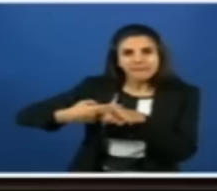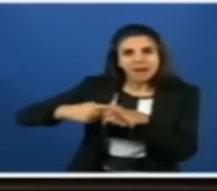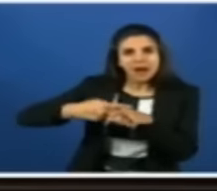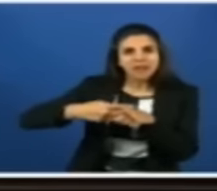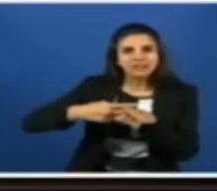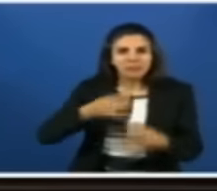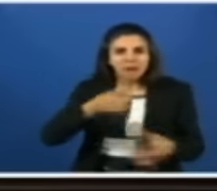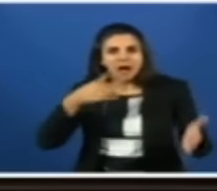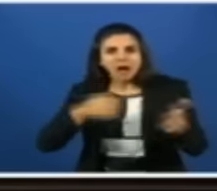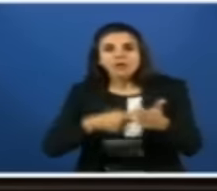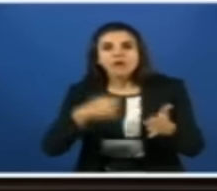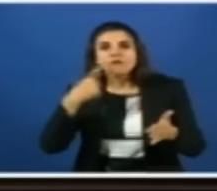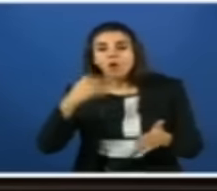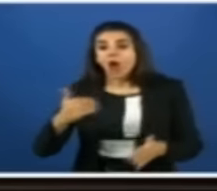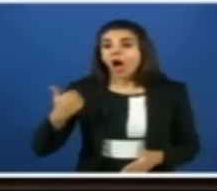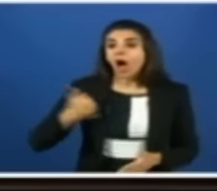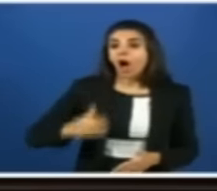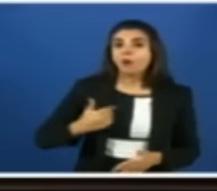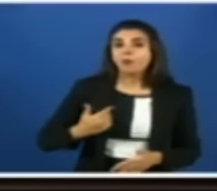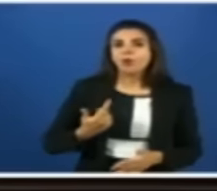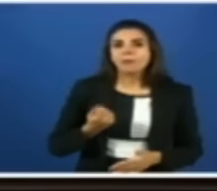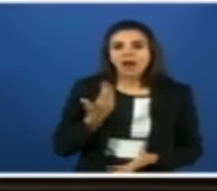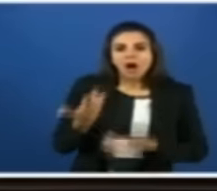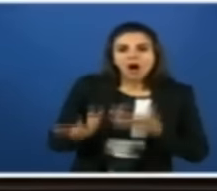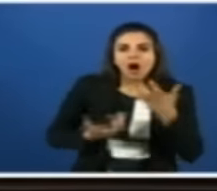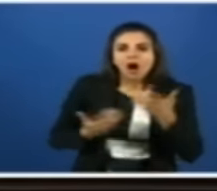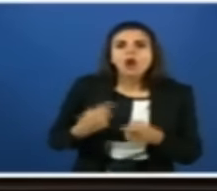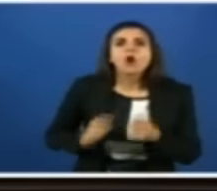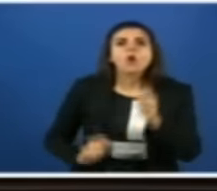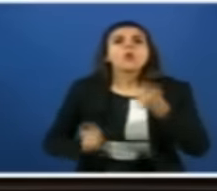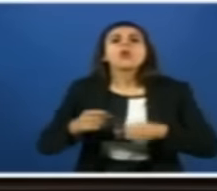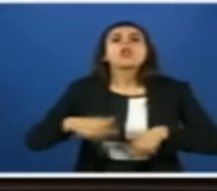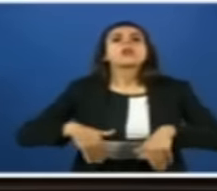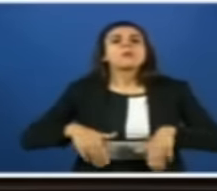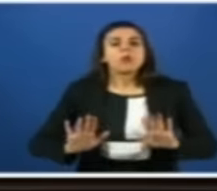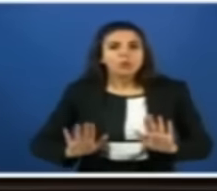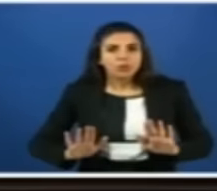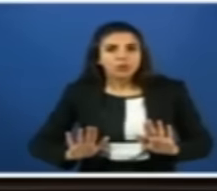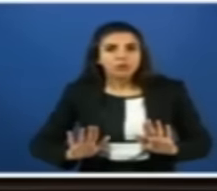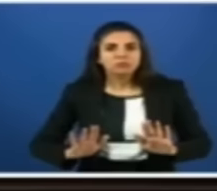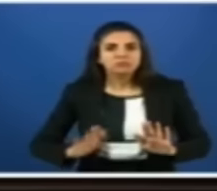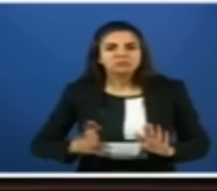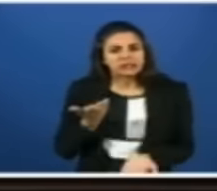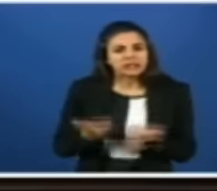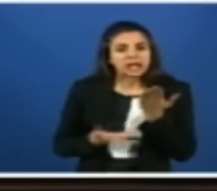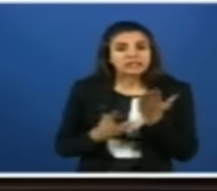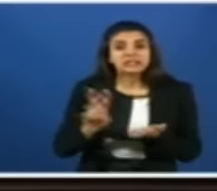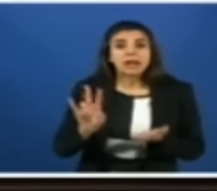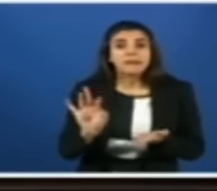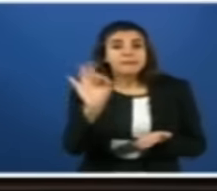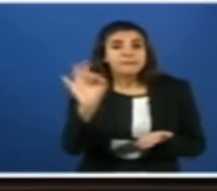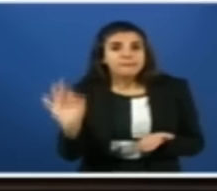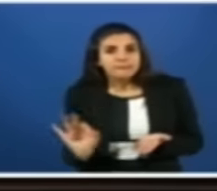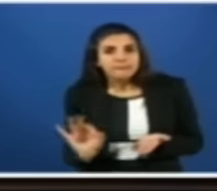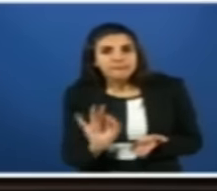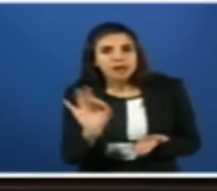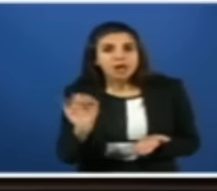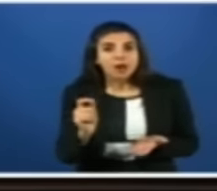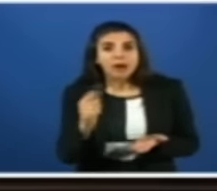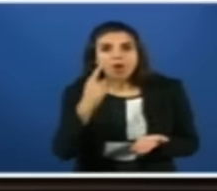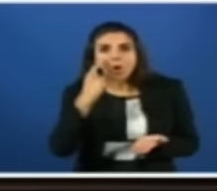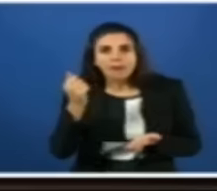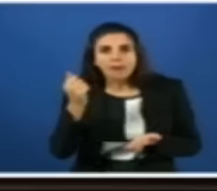yapılacak, kamu kaynağı kullanılmayacak, yaklaşık 20 milyar liralık